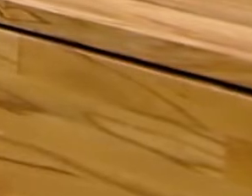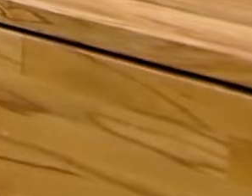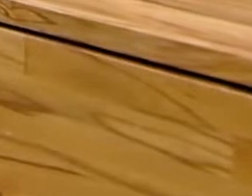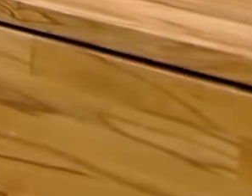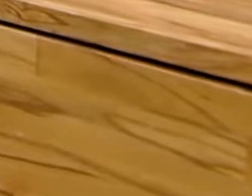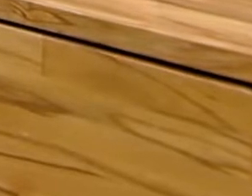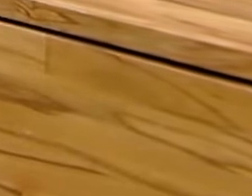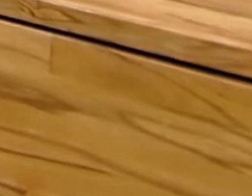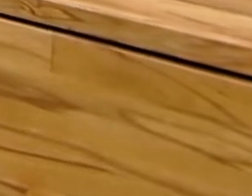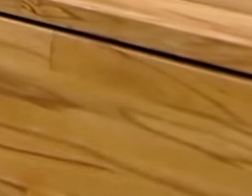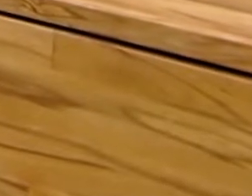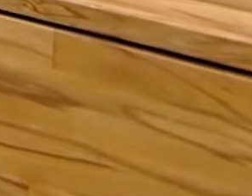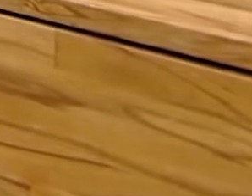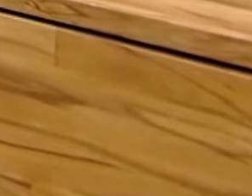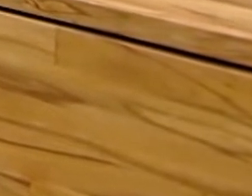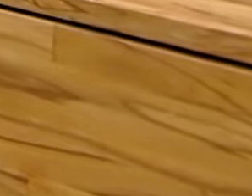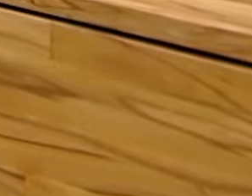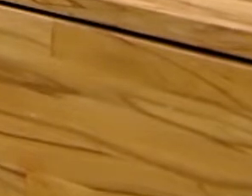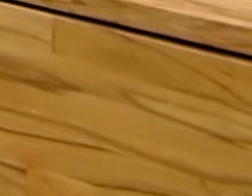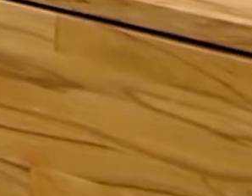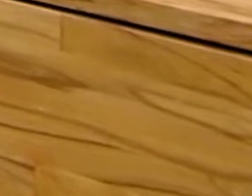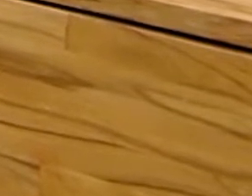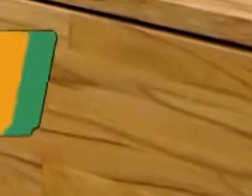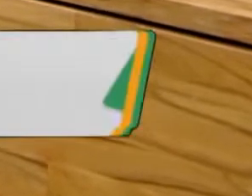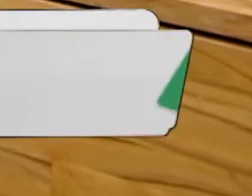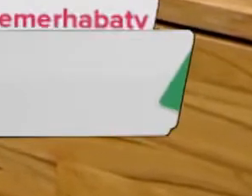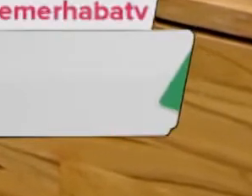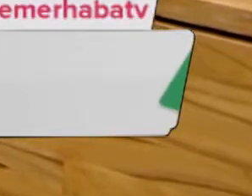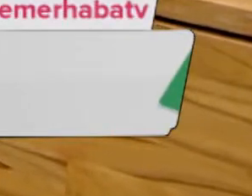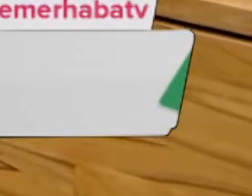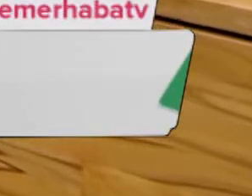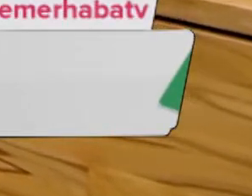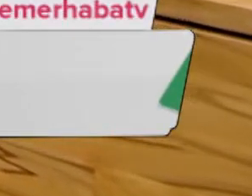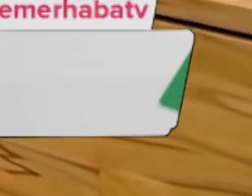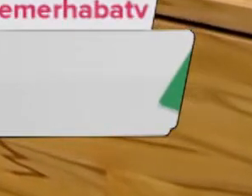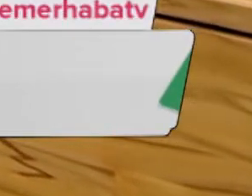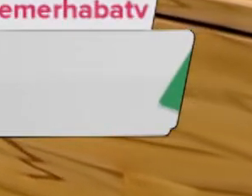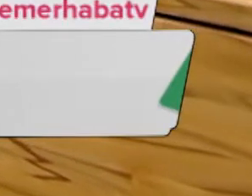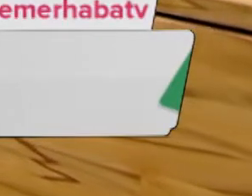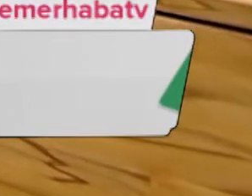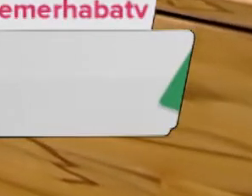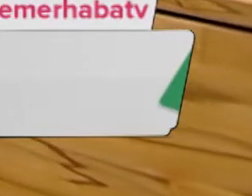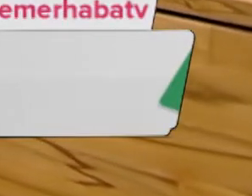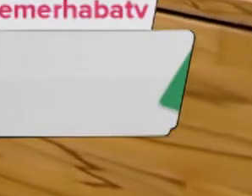Şöyle göstereyim. Şimdi diktik. Şurada bazen şu potluklar